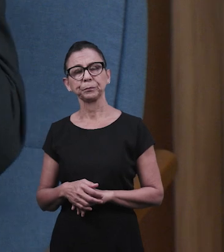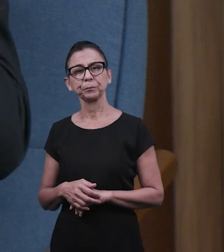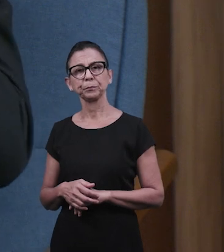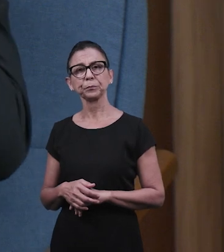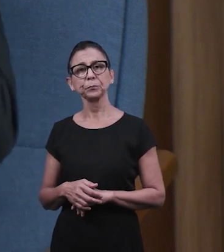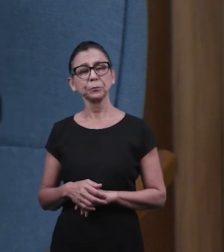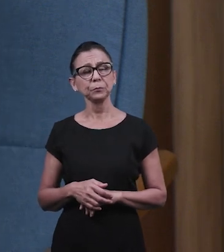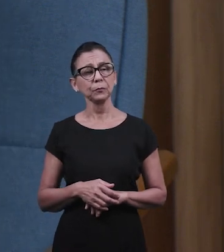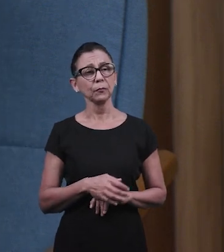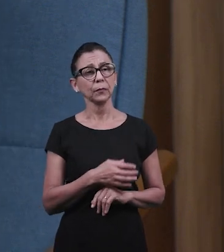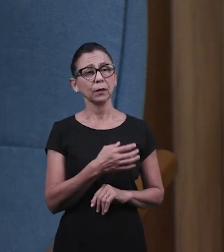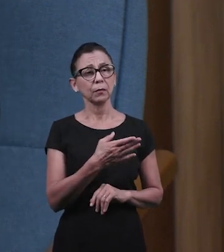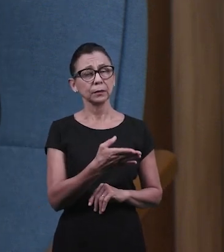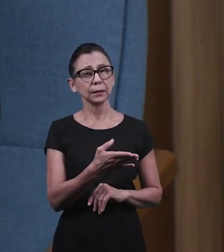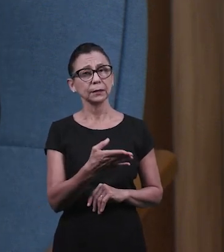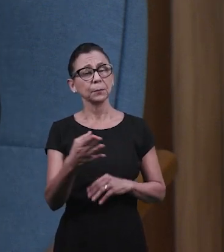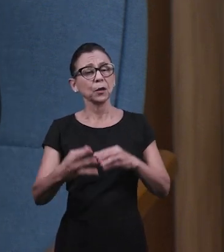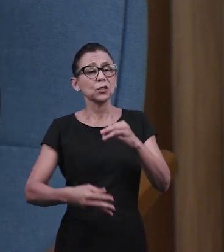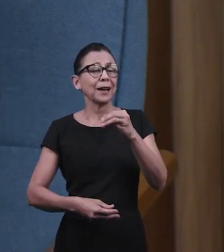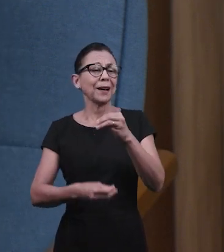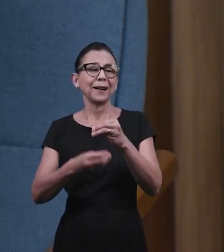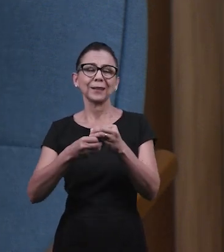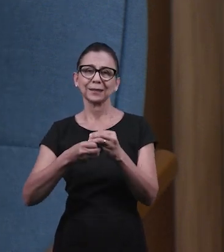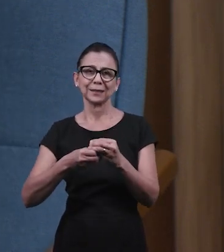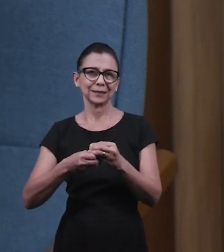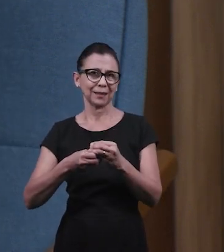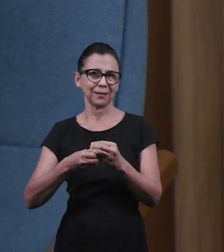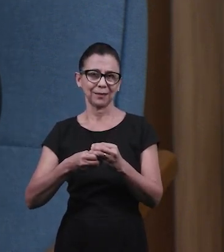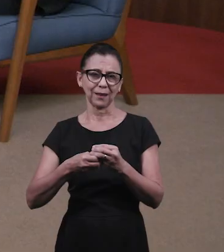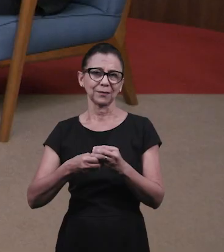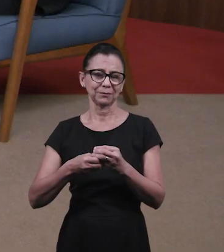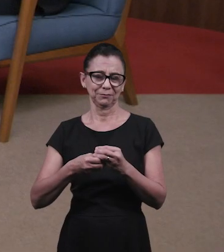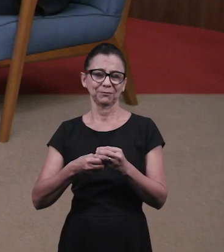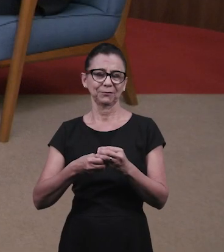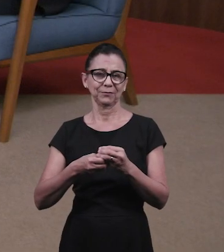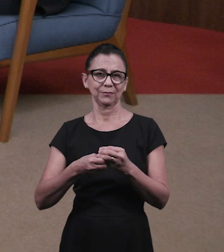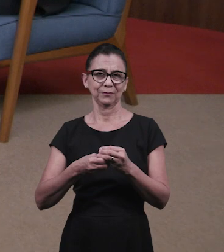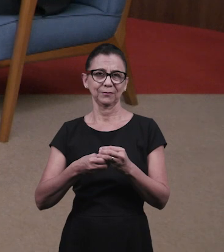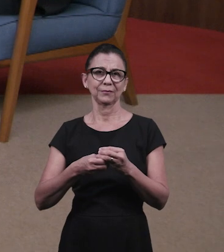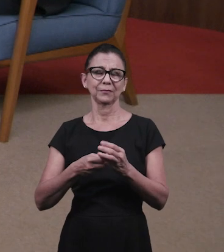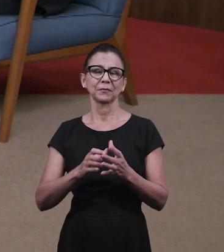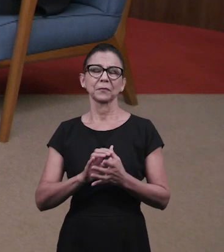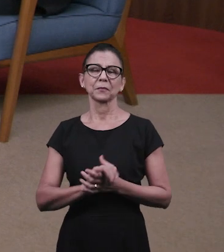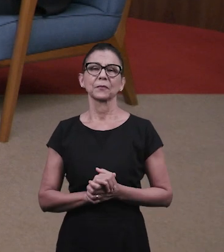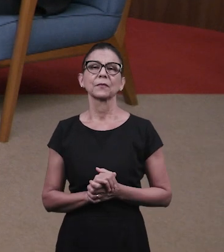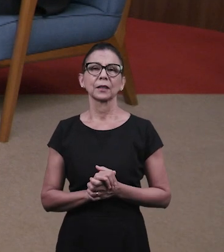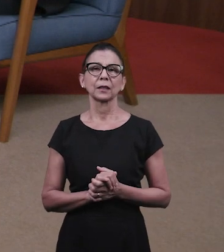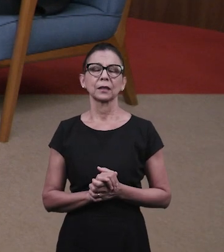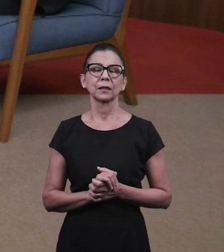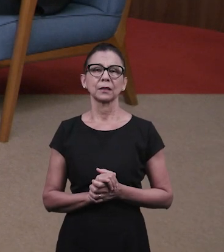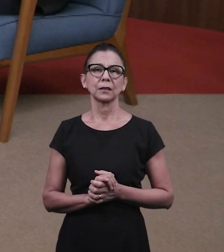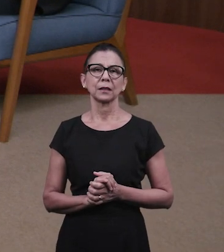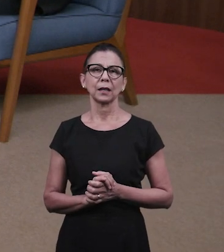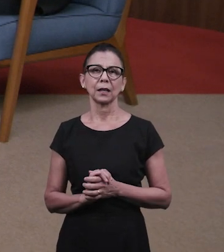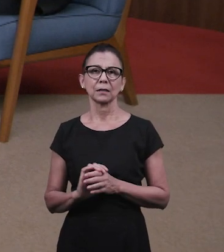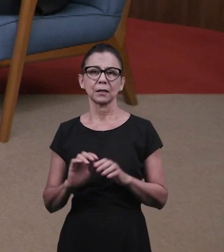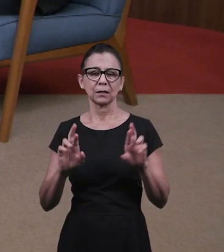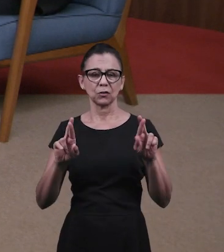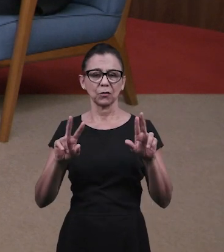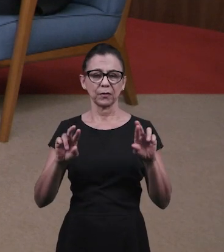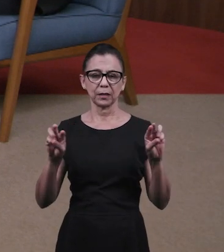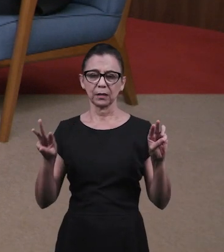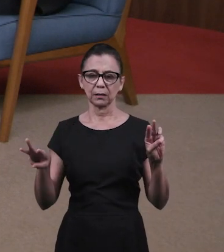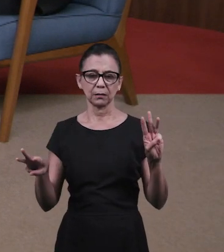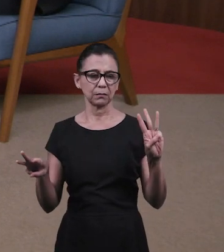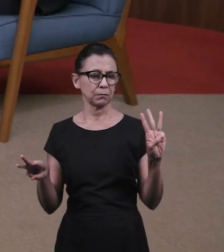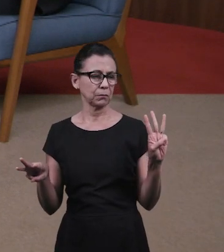renfort de ce que vous avez déjà dit, cette parabole? Les principaux points, afin que la personne qui nous regarde puisse s'apercevoir